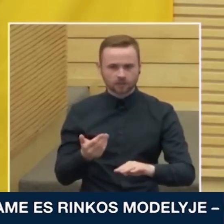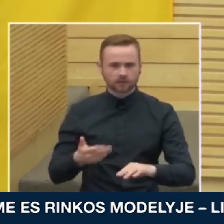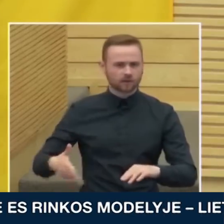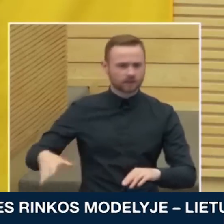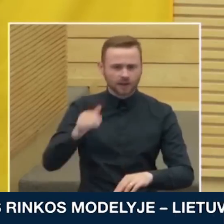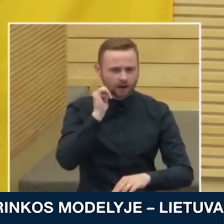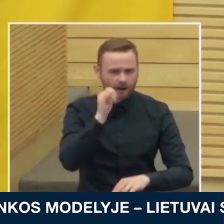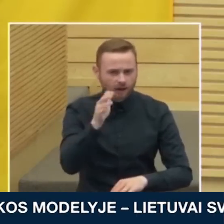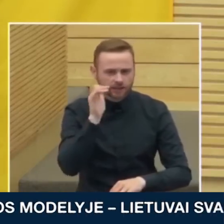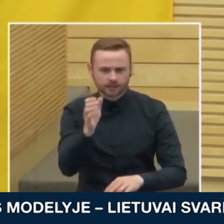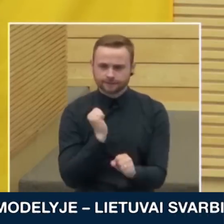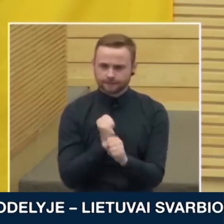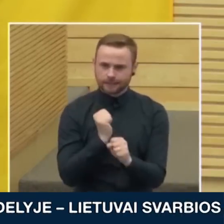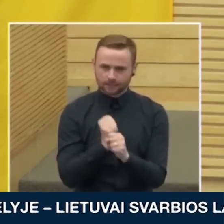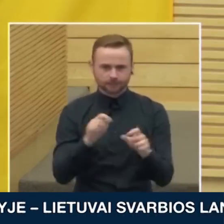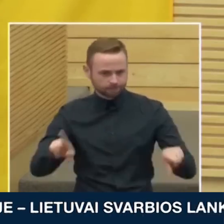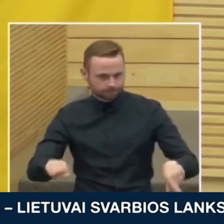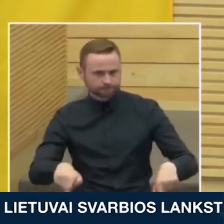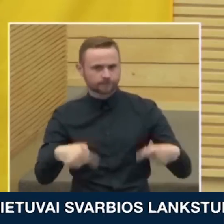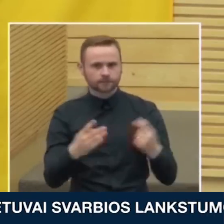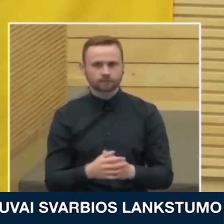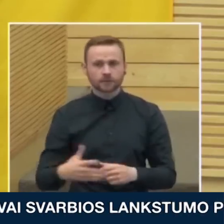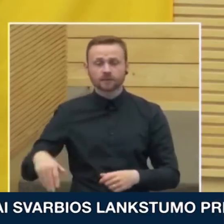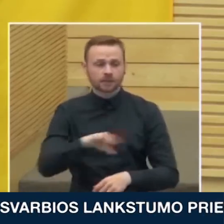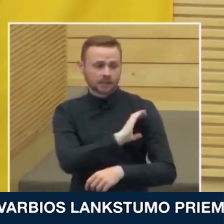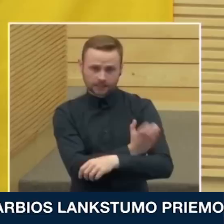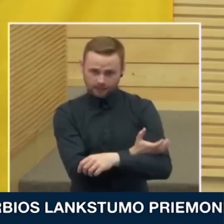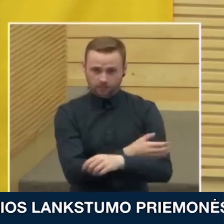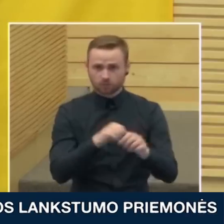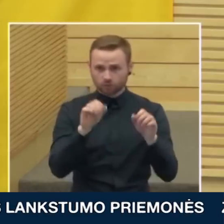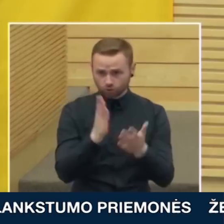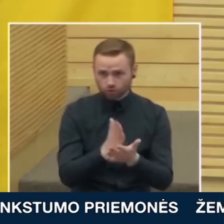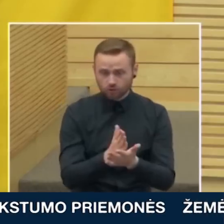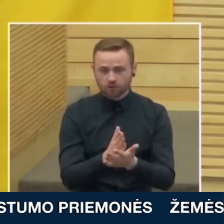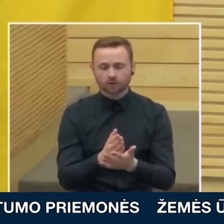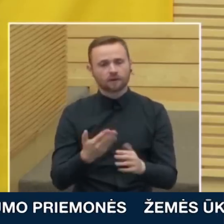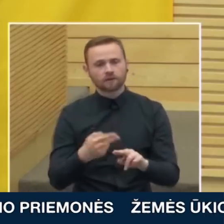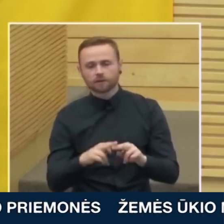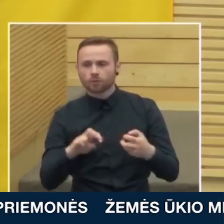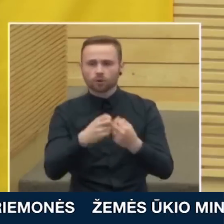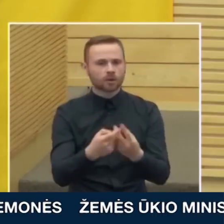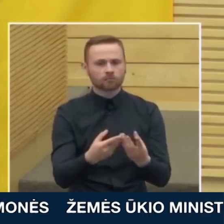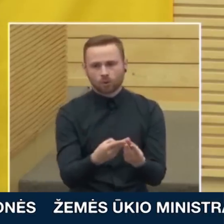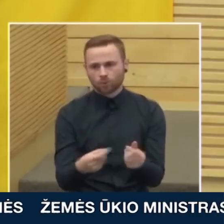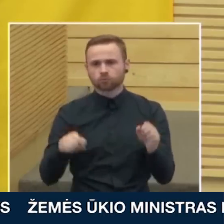dieną. Tik būdami visapusiškai stiprus, atlaikysime bet kokius išbandymus.